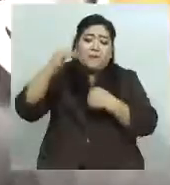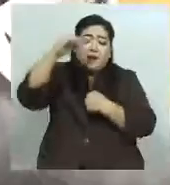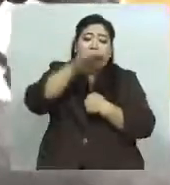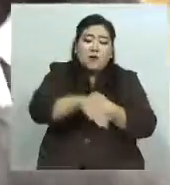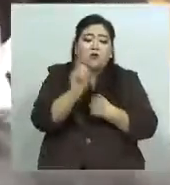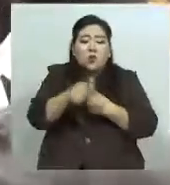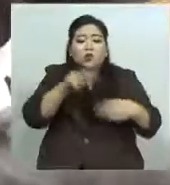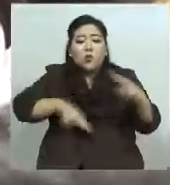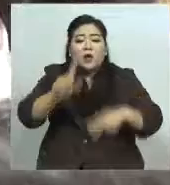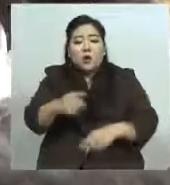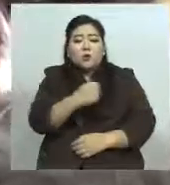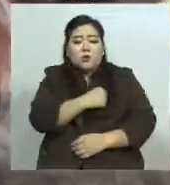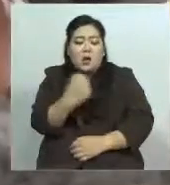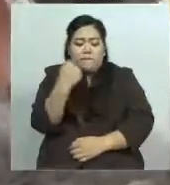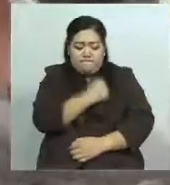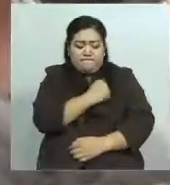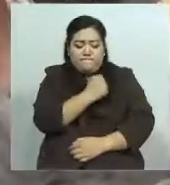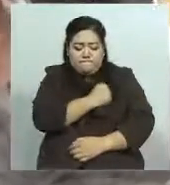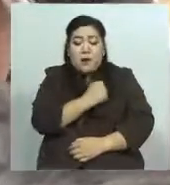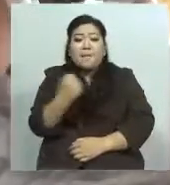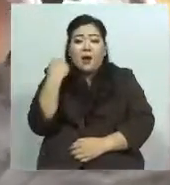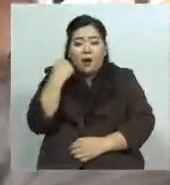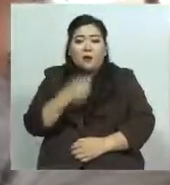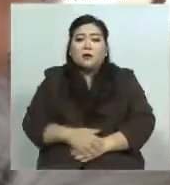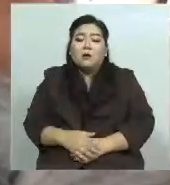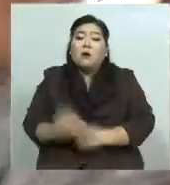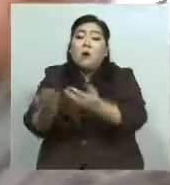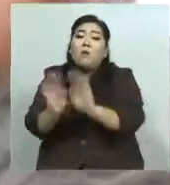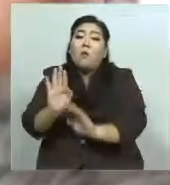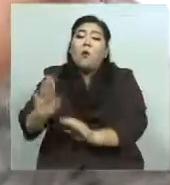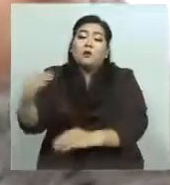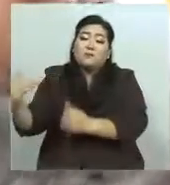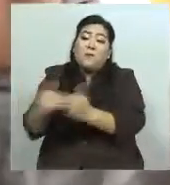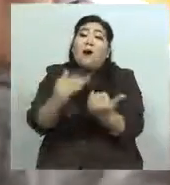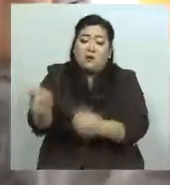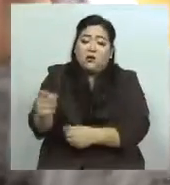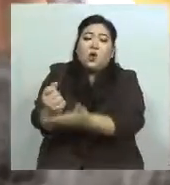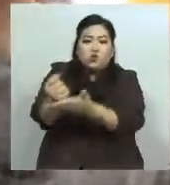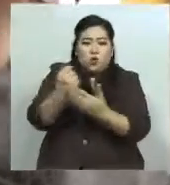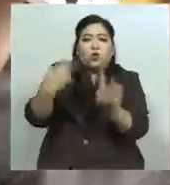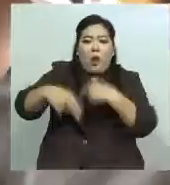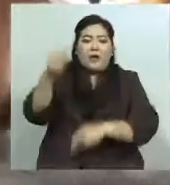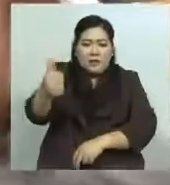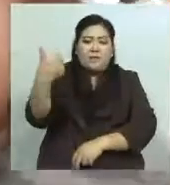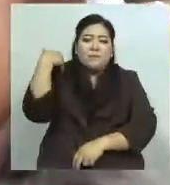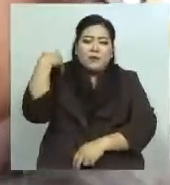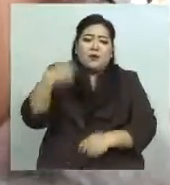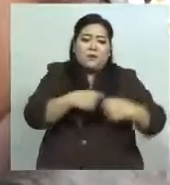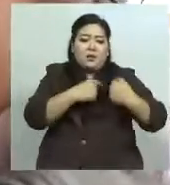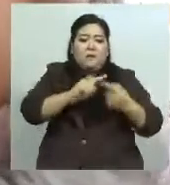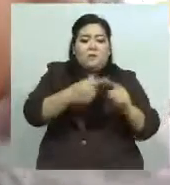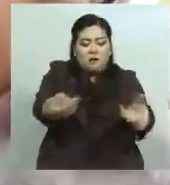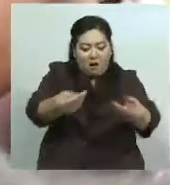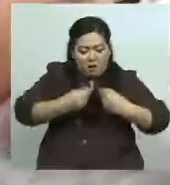แลทำให้ต้องเข้มแข็งรวมถึงคู่กรณีเองก็ดูแลเป็นอย่างดีและได้รับกำลังใจเป็นอย่างดีกับทุกค